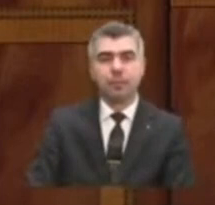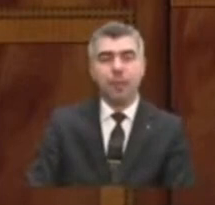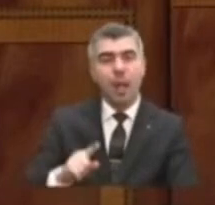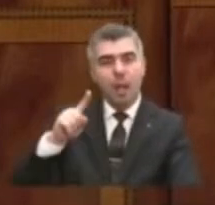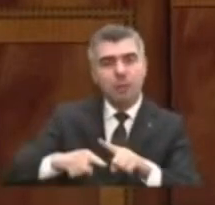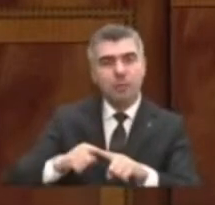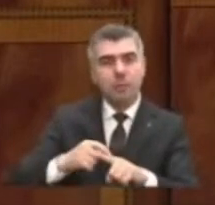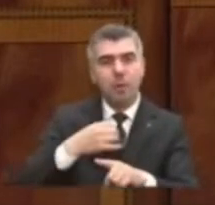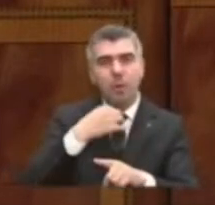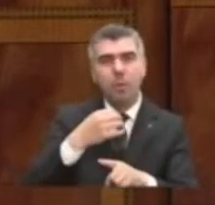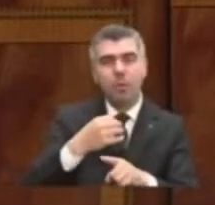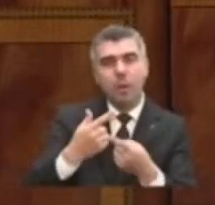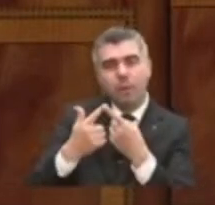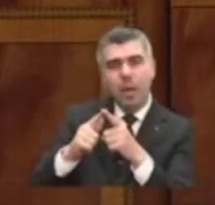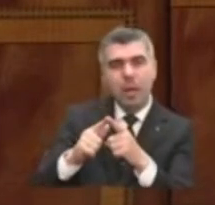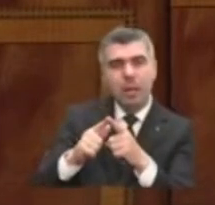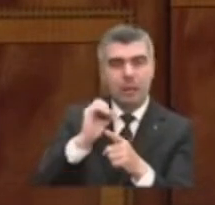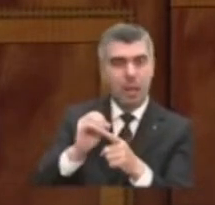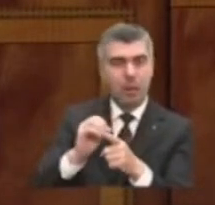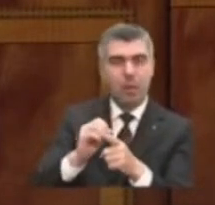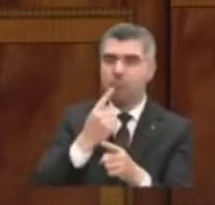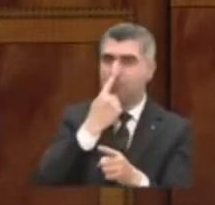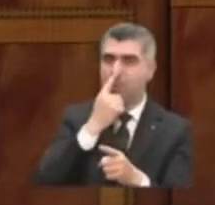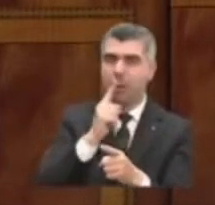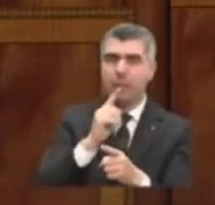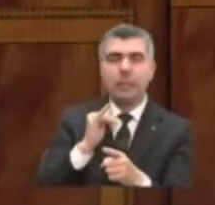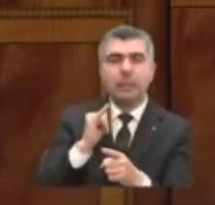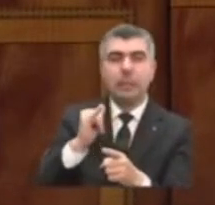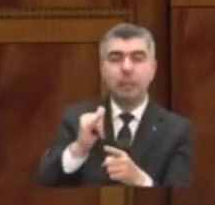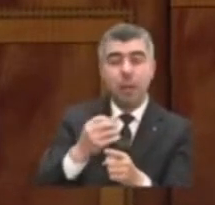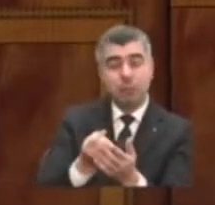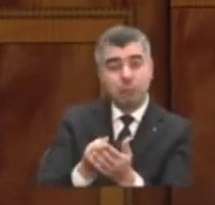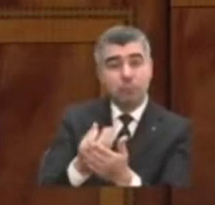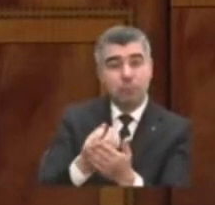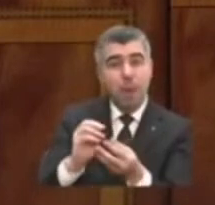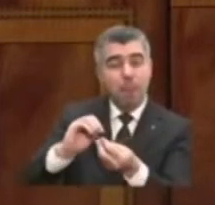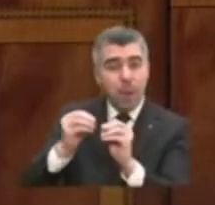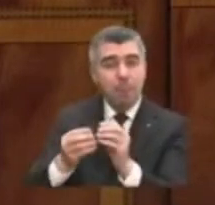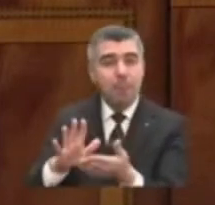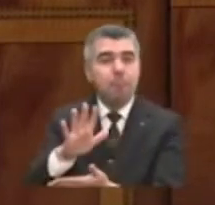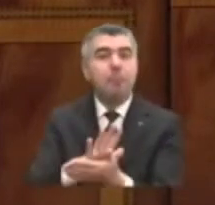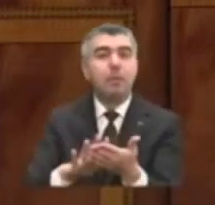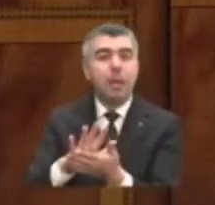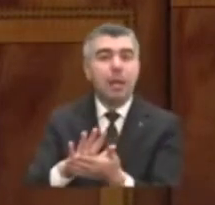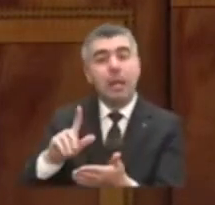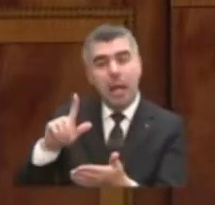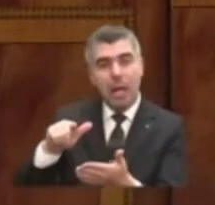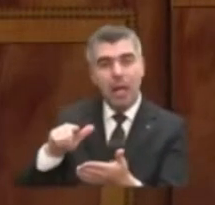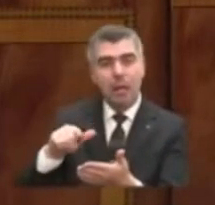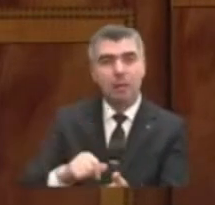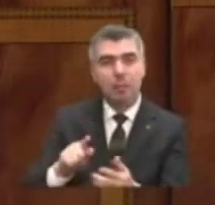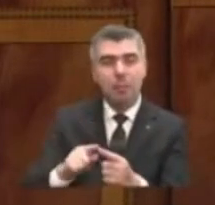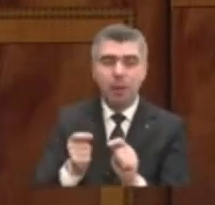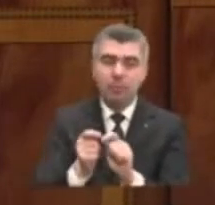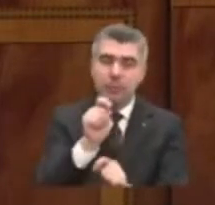بقوه هذه الوصايا الاستعماريه لا يت في التنبيه الى الاختلالات الموجوده والمطالبه